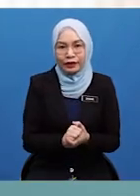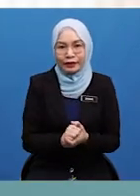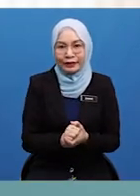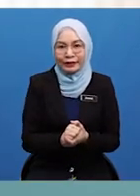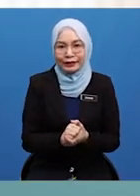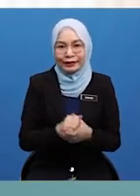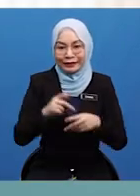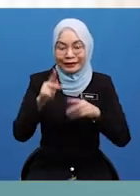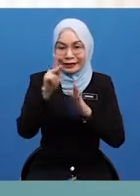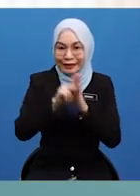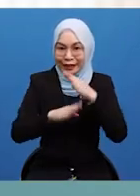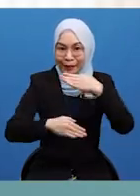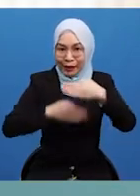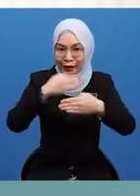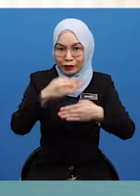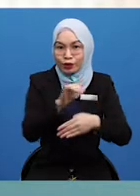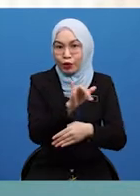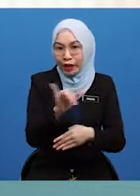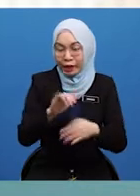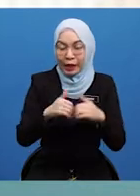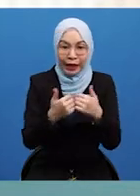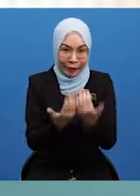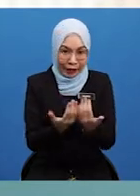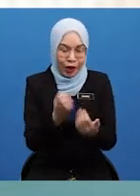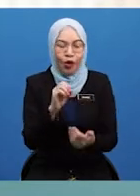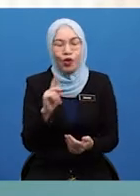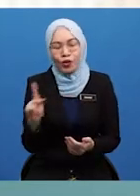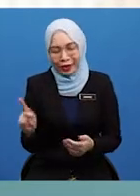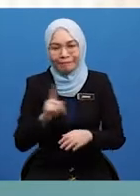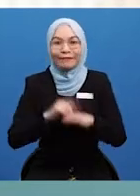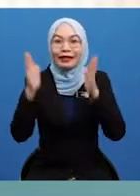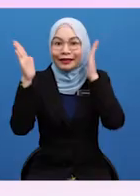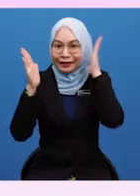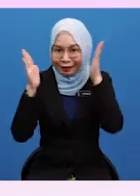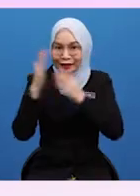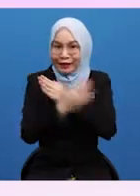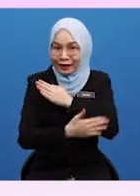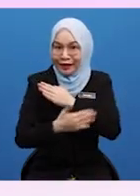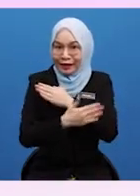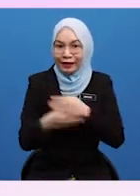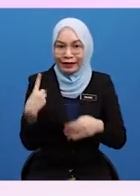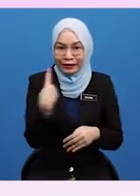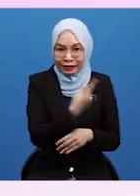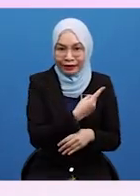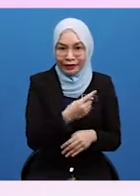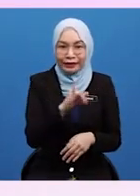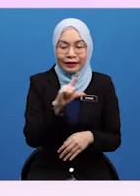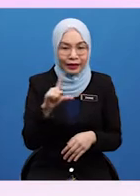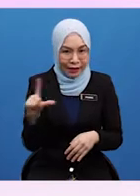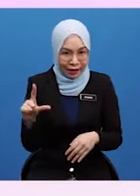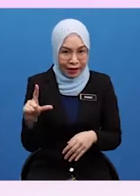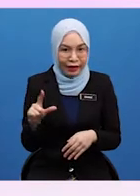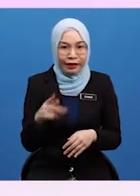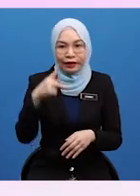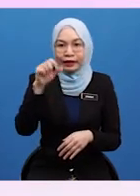kemajuan al-atsari komunikasi di Malaysia yang kedua adalah kabel fiber